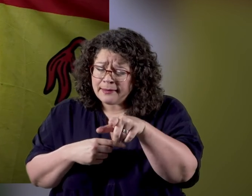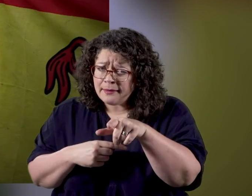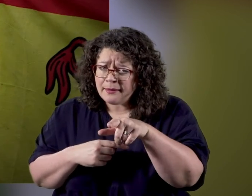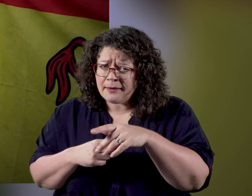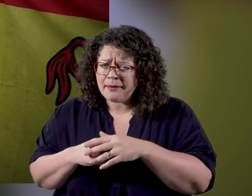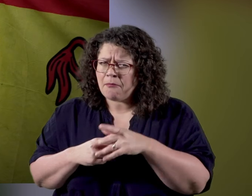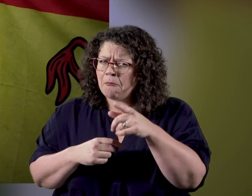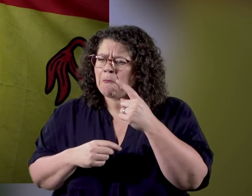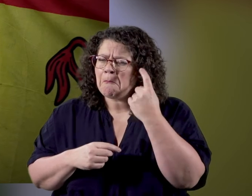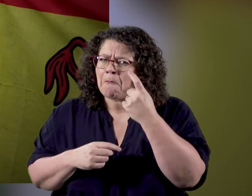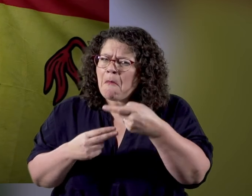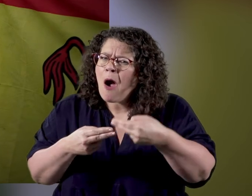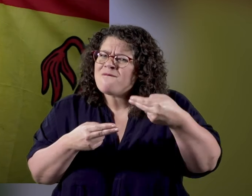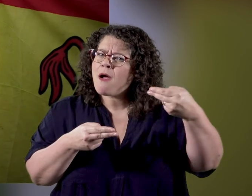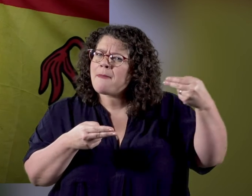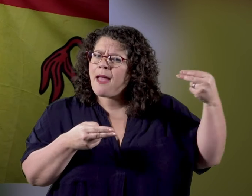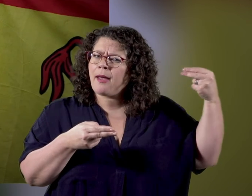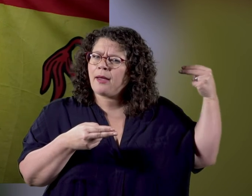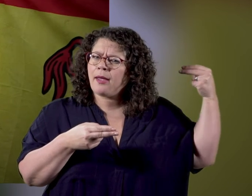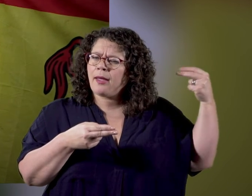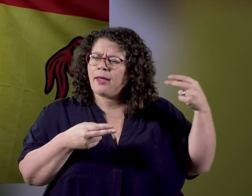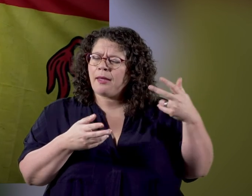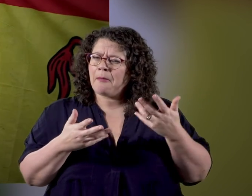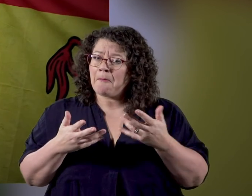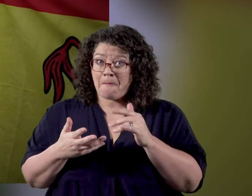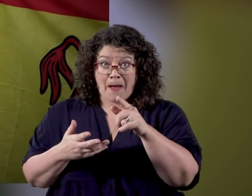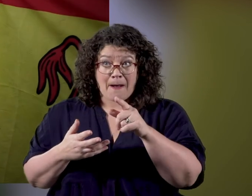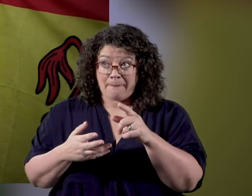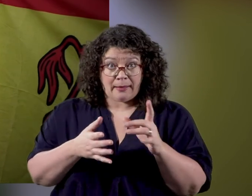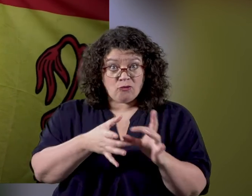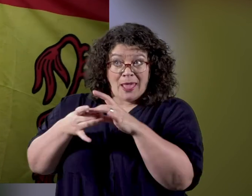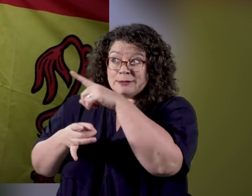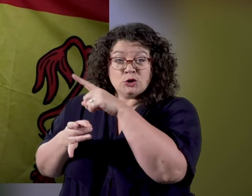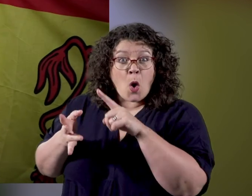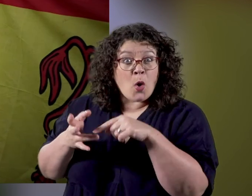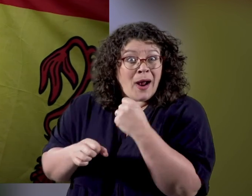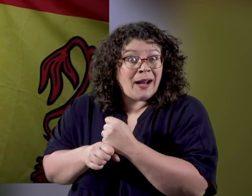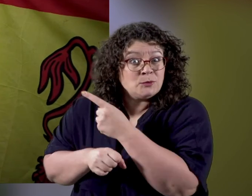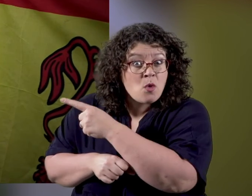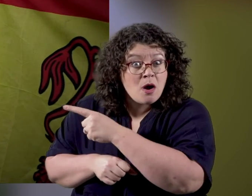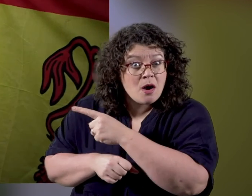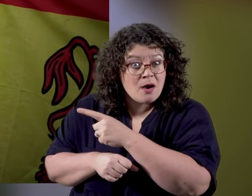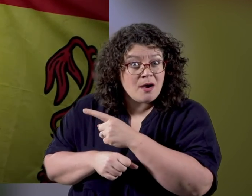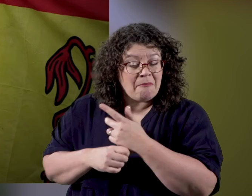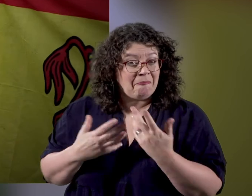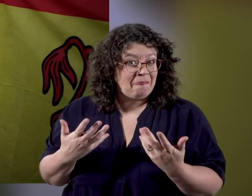bell mae'n dyddio yn ôl? I ddyddiau Owain? Efallai'n wir fod eich